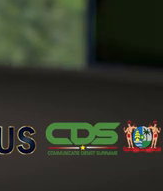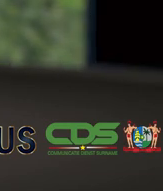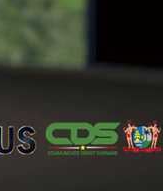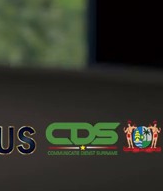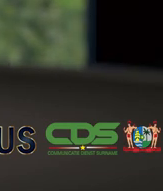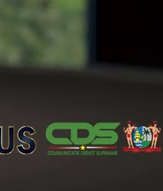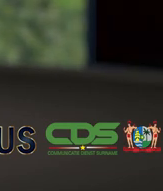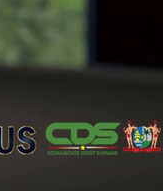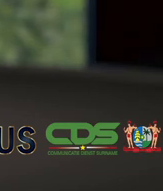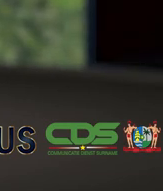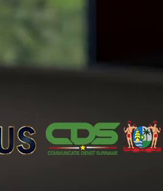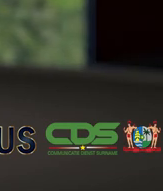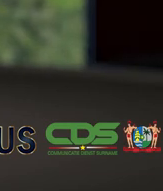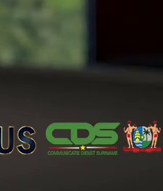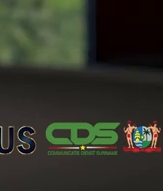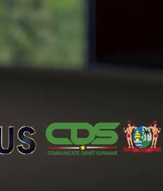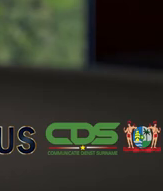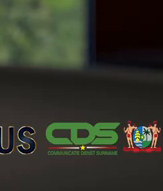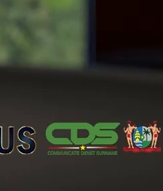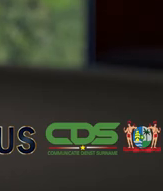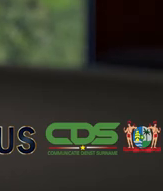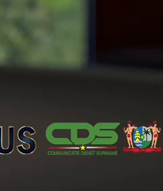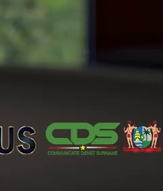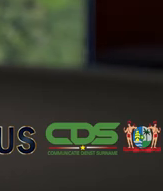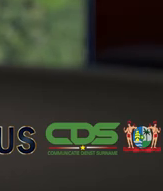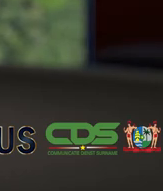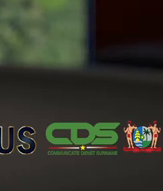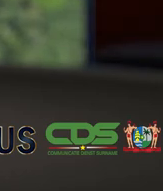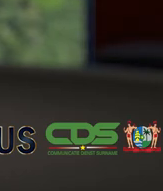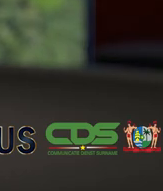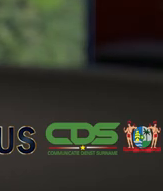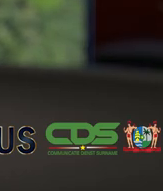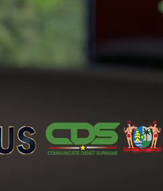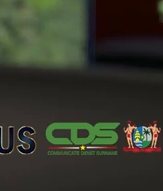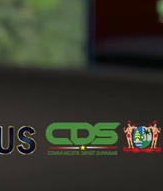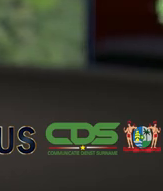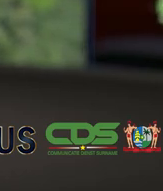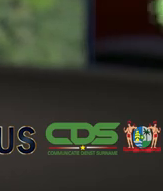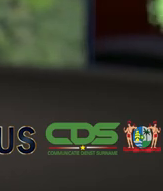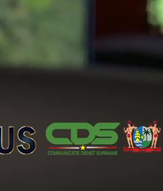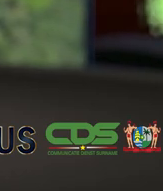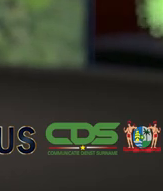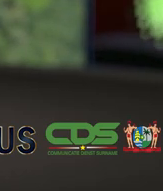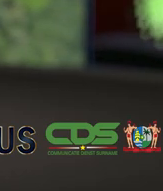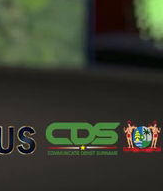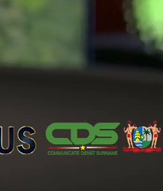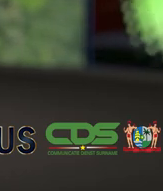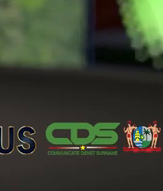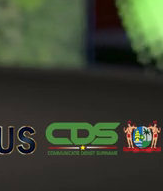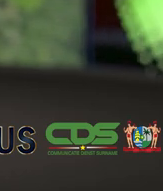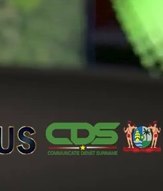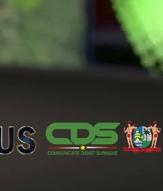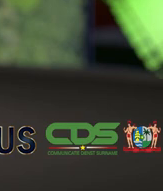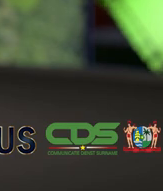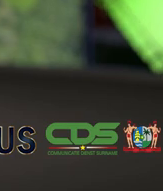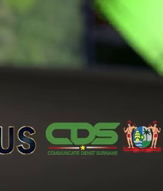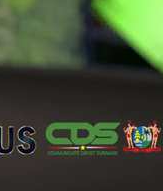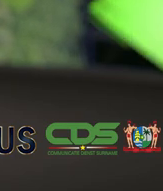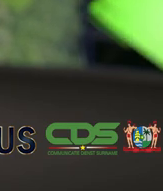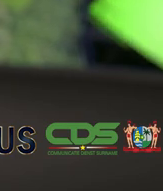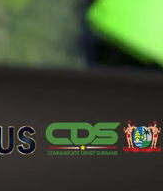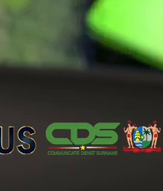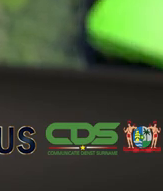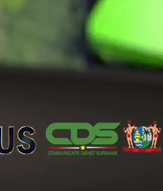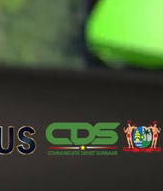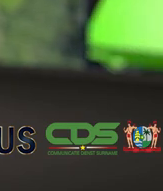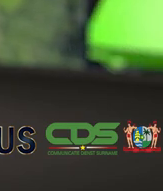serevi, famiri, nangamati. Wij roepen u daarom op alle maatregelen in acht te nemen en deze ziekte niet als